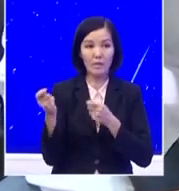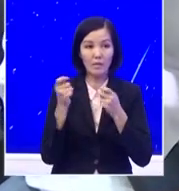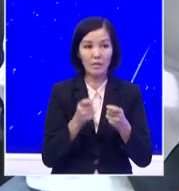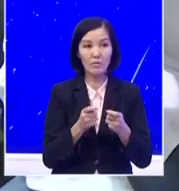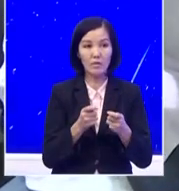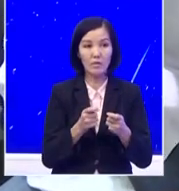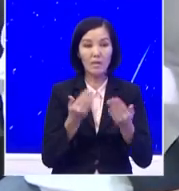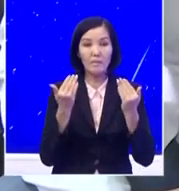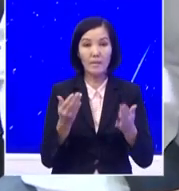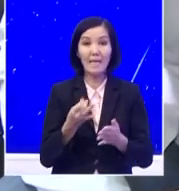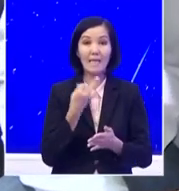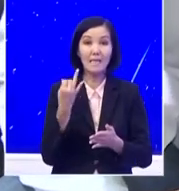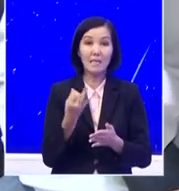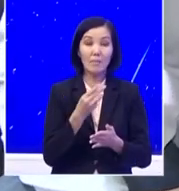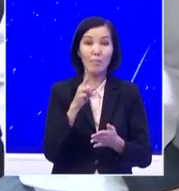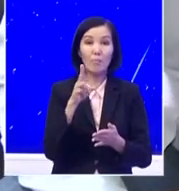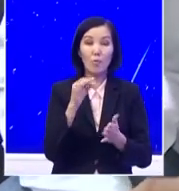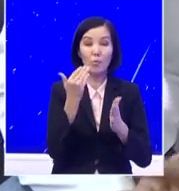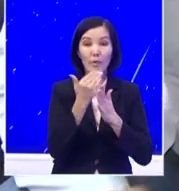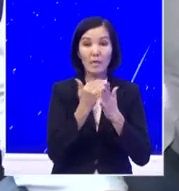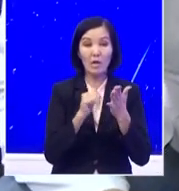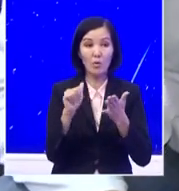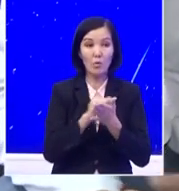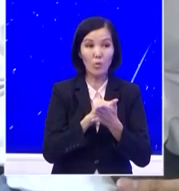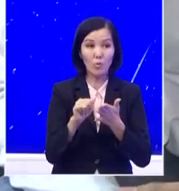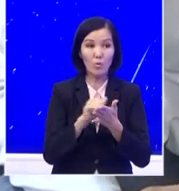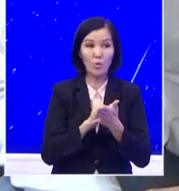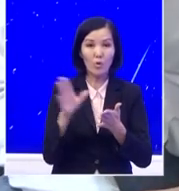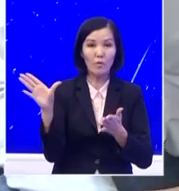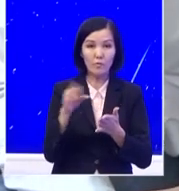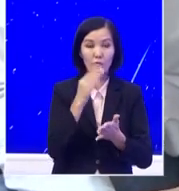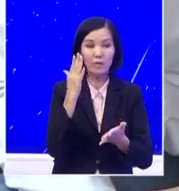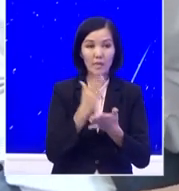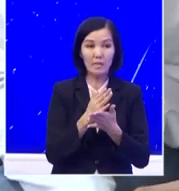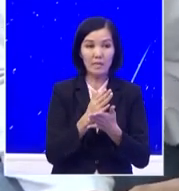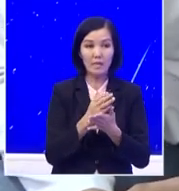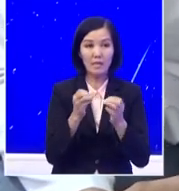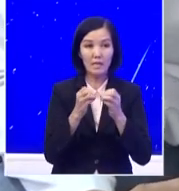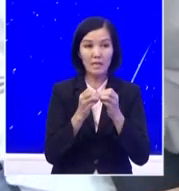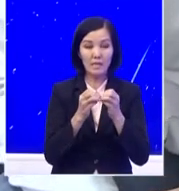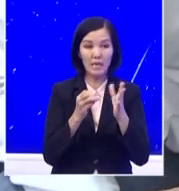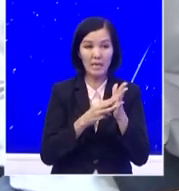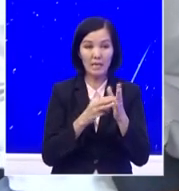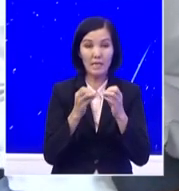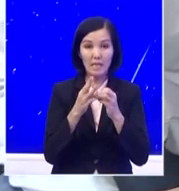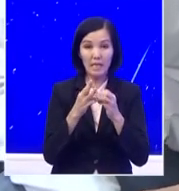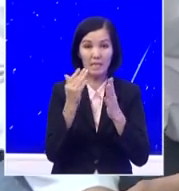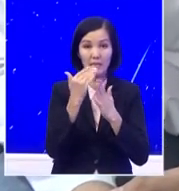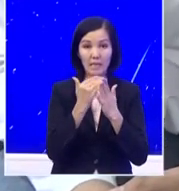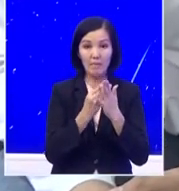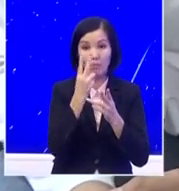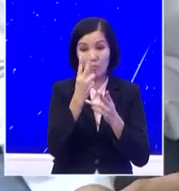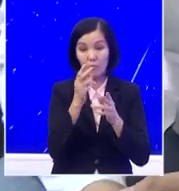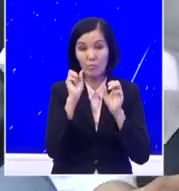Меня интересует по протоколу, который лечит. По протоколу все есть у нас. По протоколу. Все 13 наименований. Все 13 наименований. Вы их все можете нам